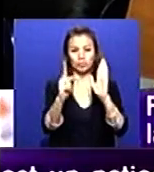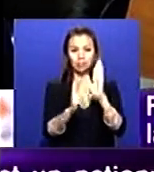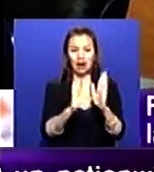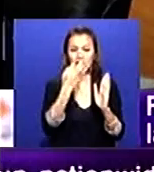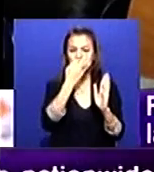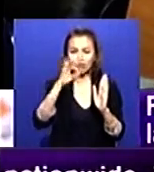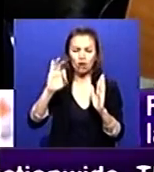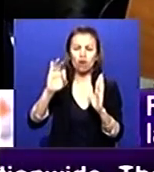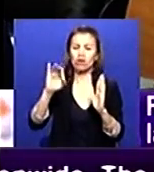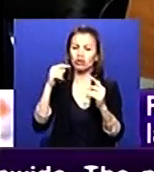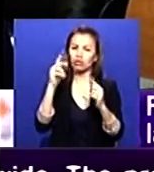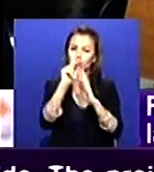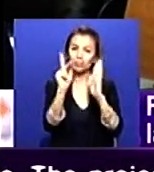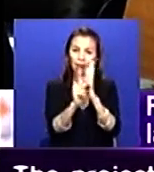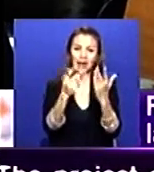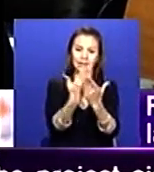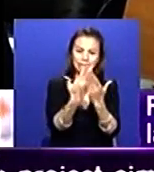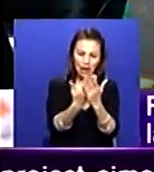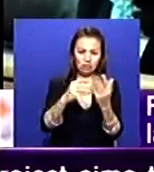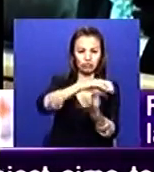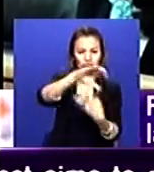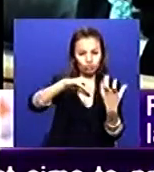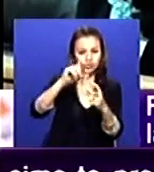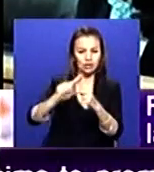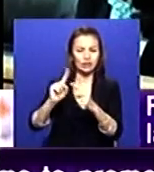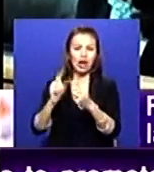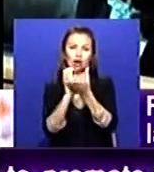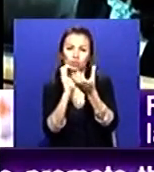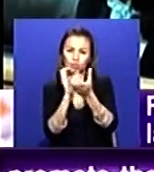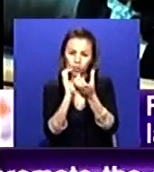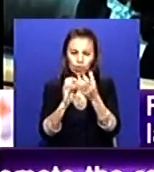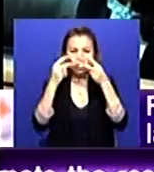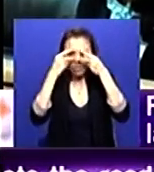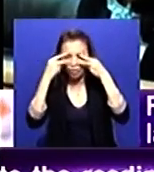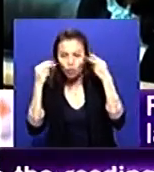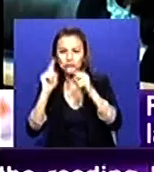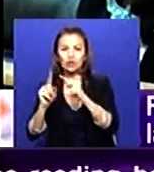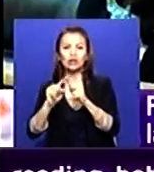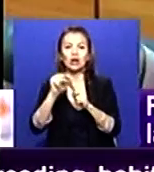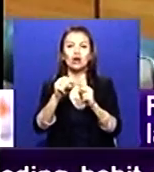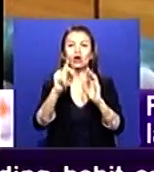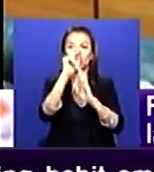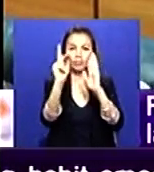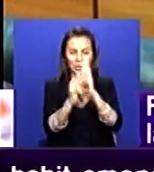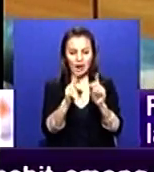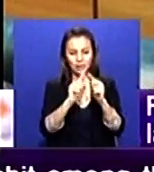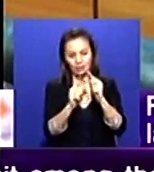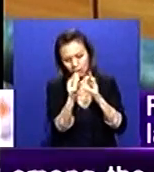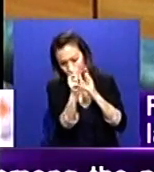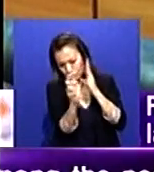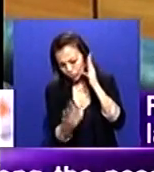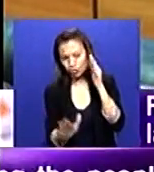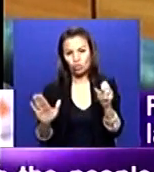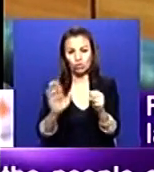ติมและกฎหมายป้องกันและปราบปรามการสนับสนุนทางการเงินแก่การก่อการร้ายรวมทั้งกฎหมายลูกครบถ้วนกฎกระทรวง2